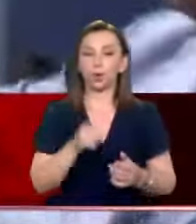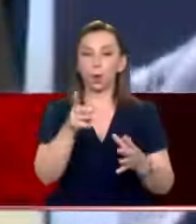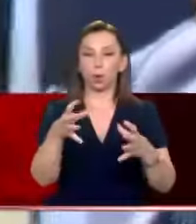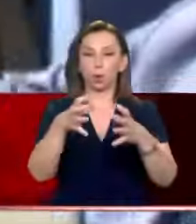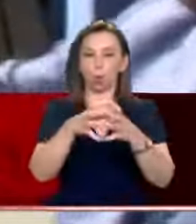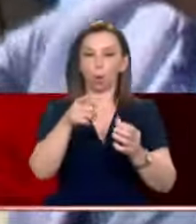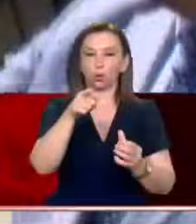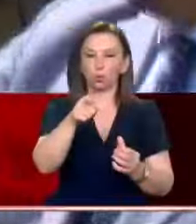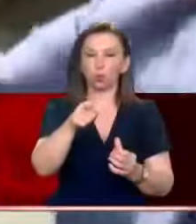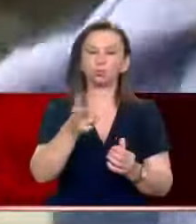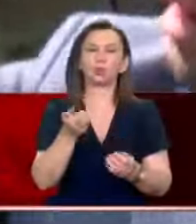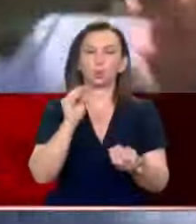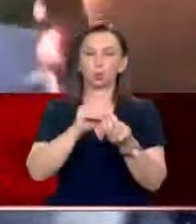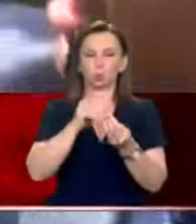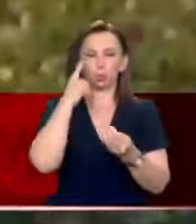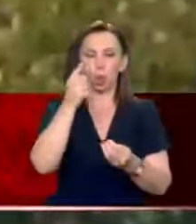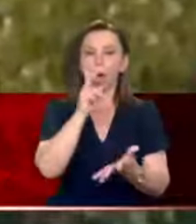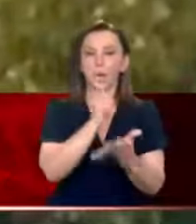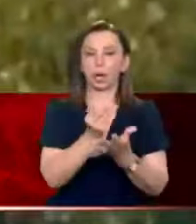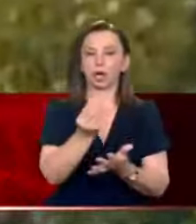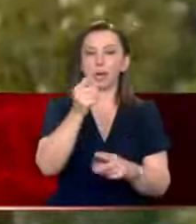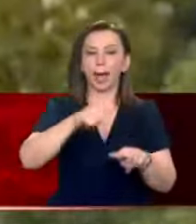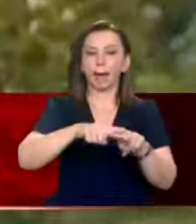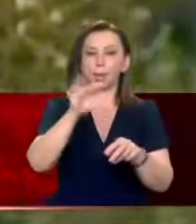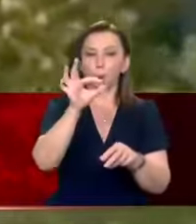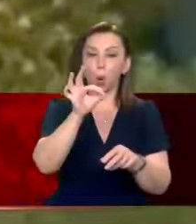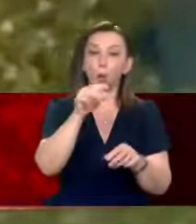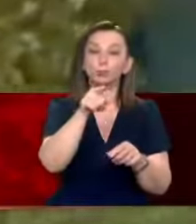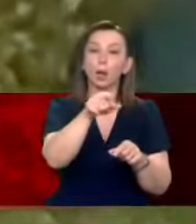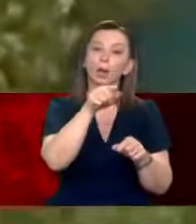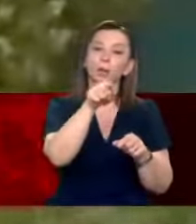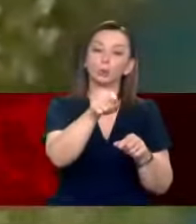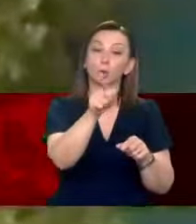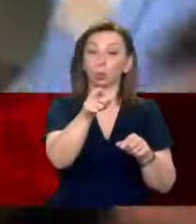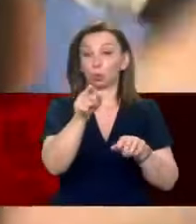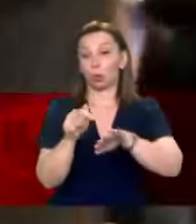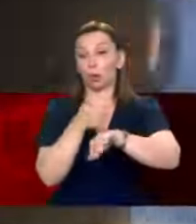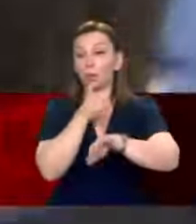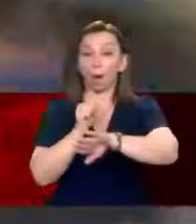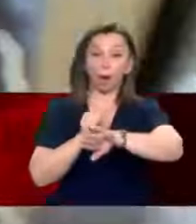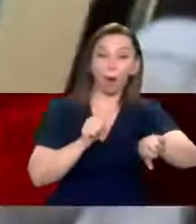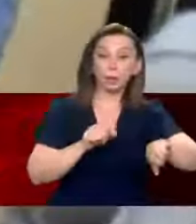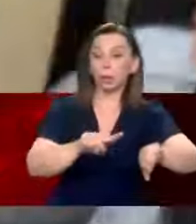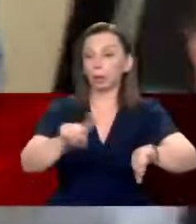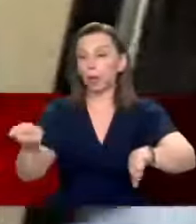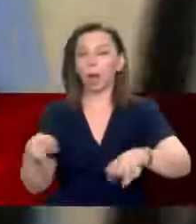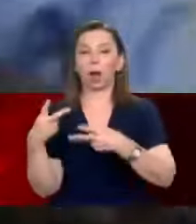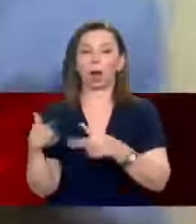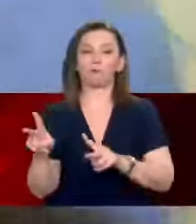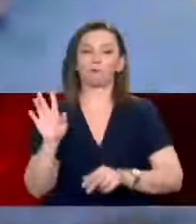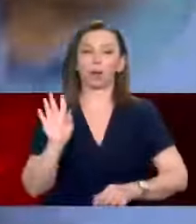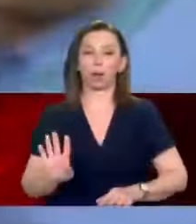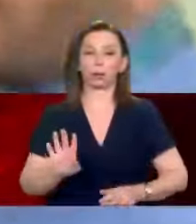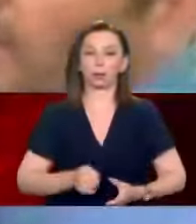Örgütünün güncel yapılanması davasında karar çıktı. Adnan Oktar dışındaki tüm tutuklu sanıklar tahliye edildi. Kaçarken